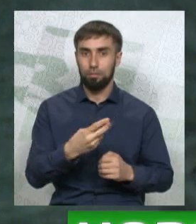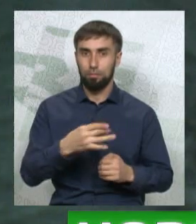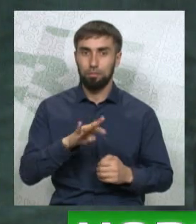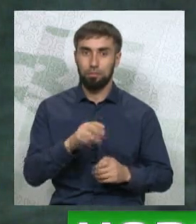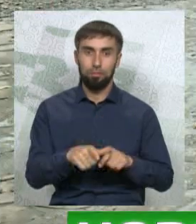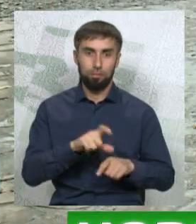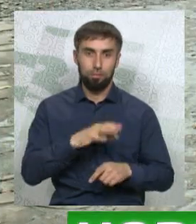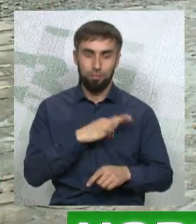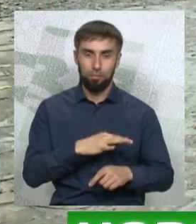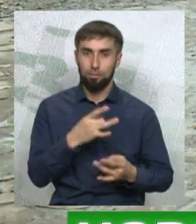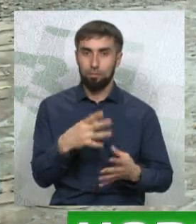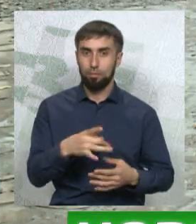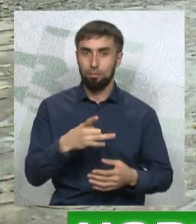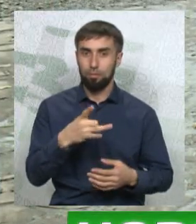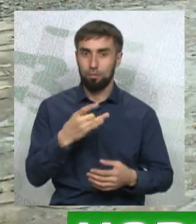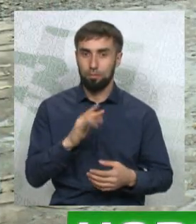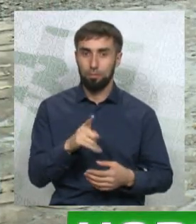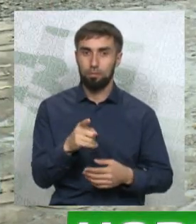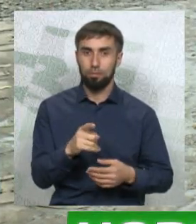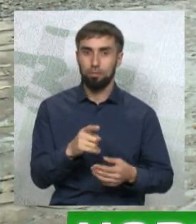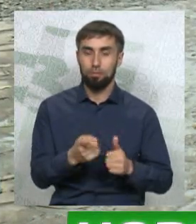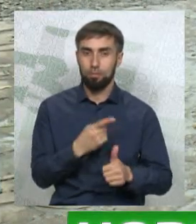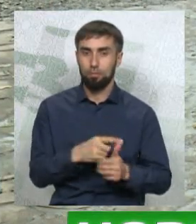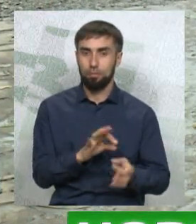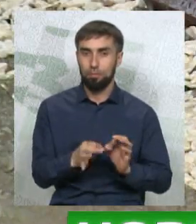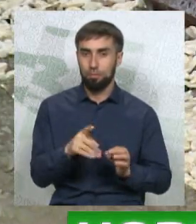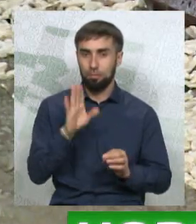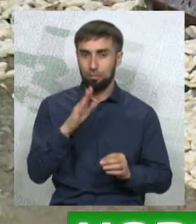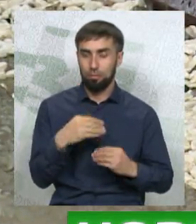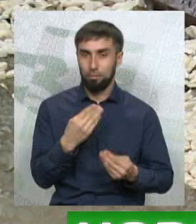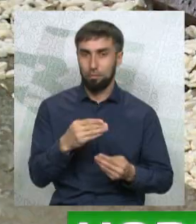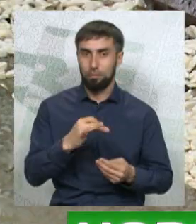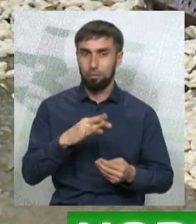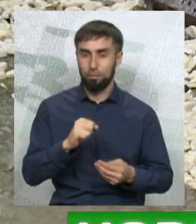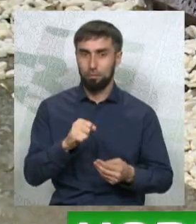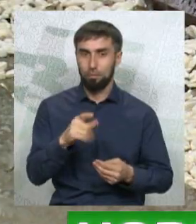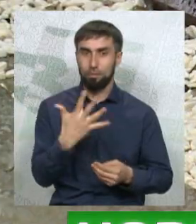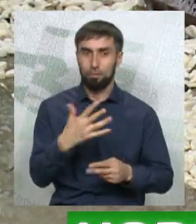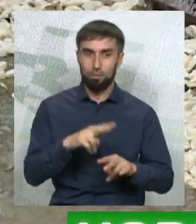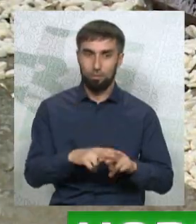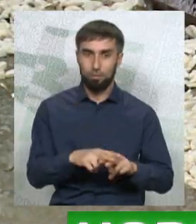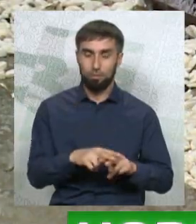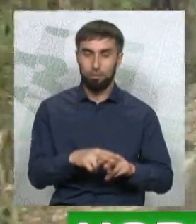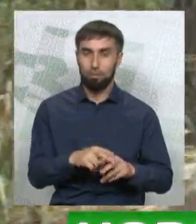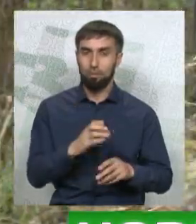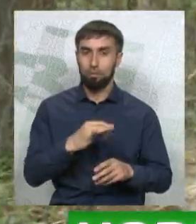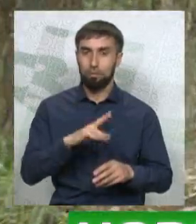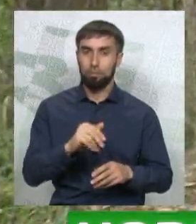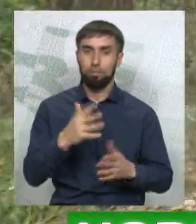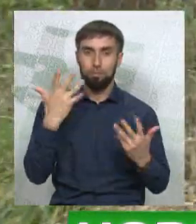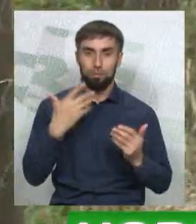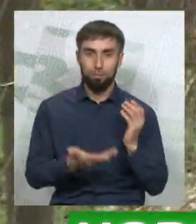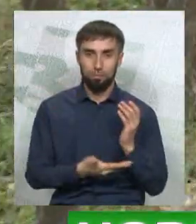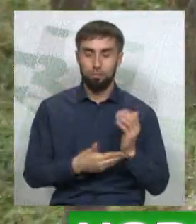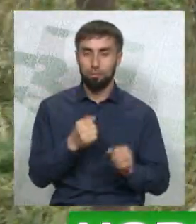полезная просто родником уже назвать сложно система для подачи чистой воды сразу в пяти местах одновременно скамейке фруктовые